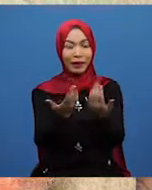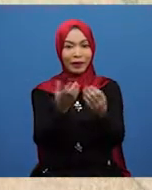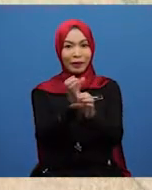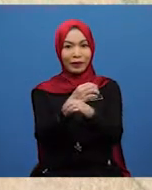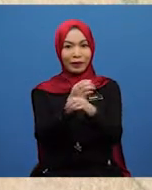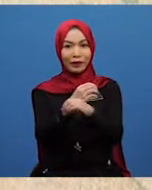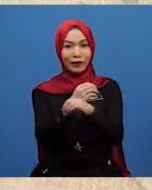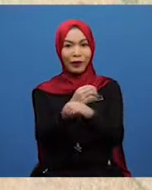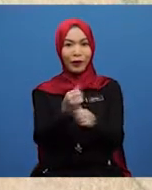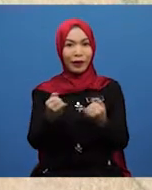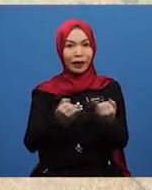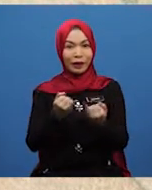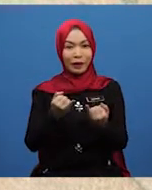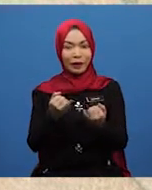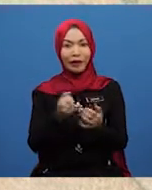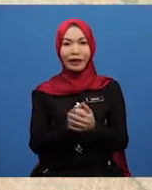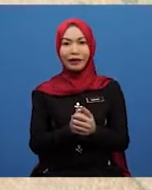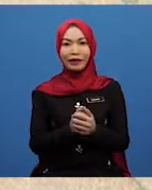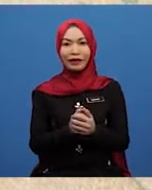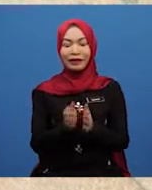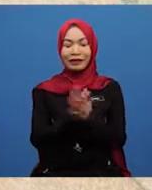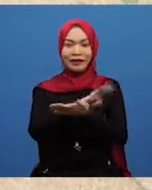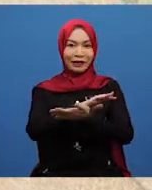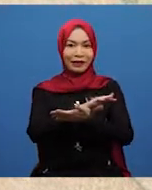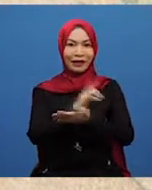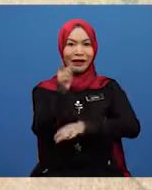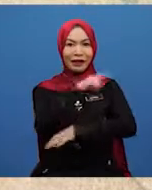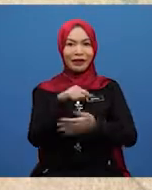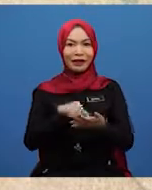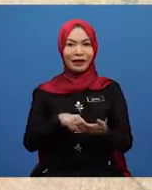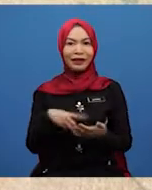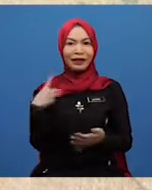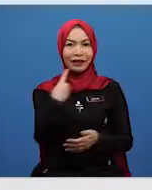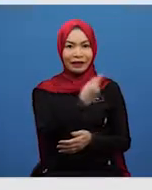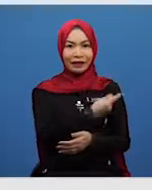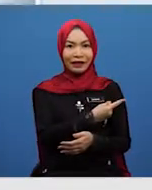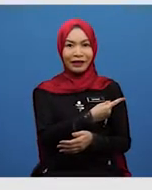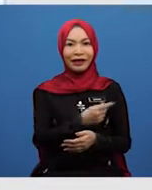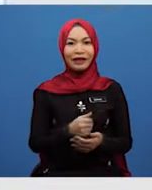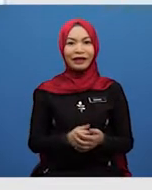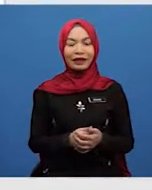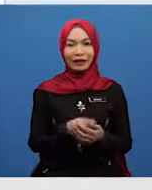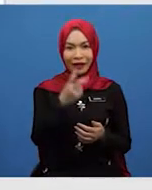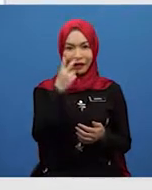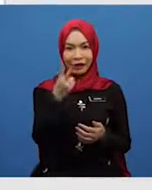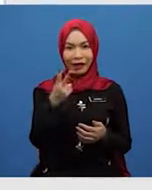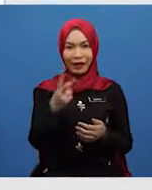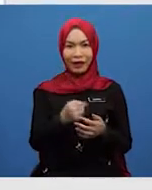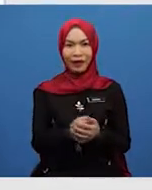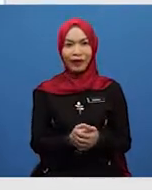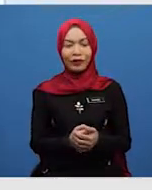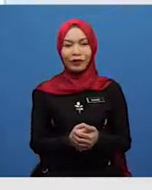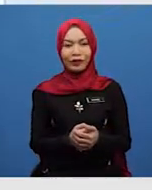mereka inilah tajuk yang akan kita telusuri sebentar lagi yaitu latar belakang